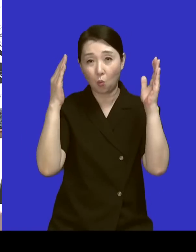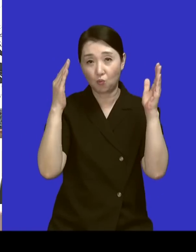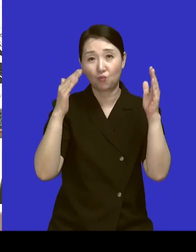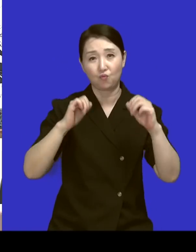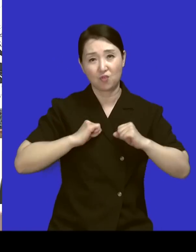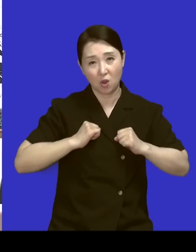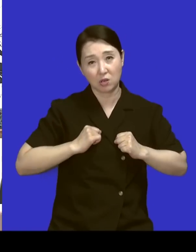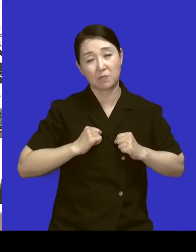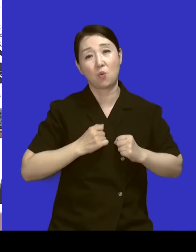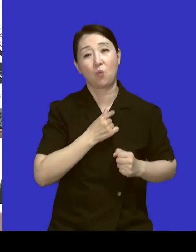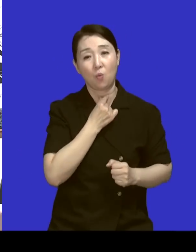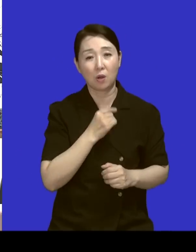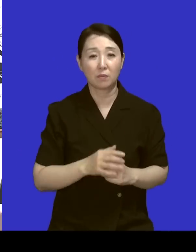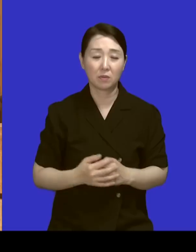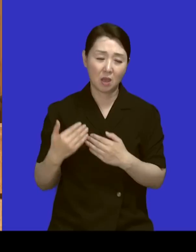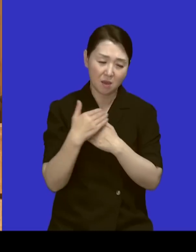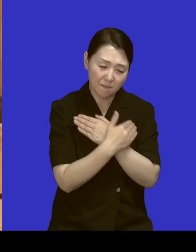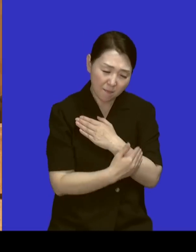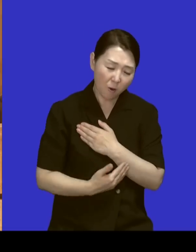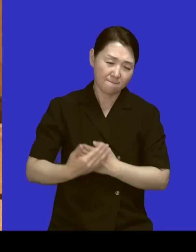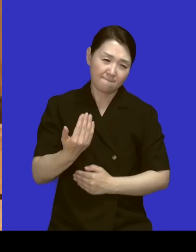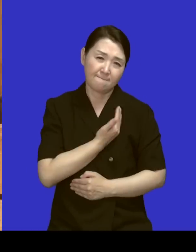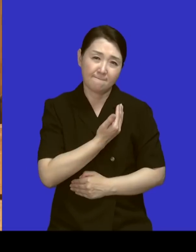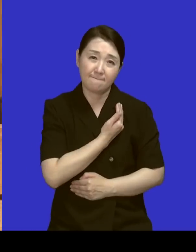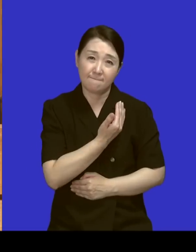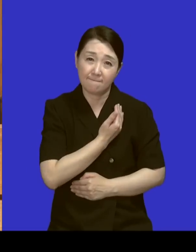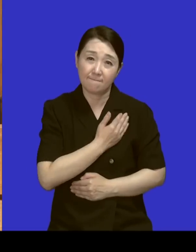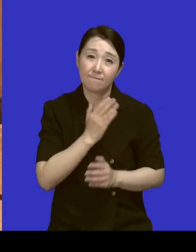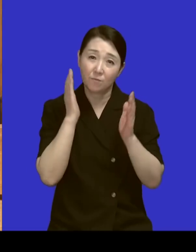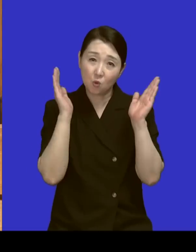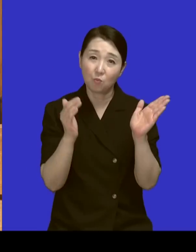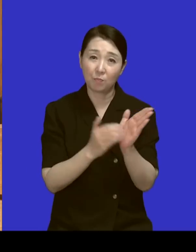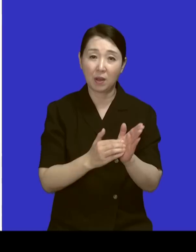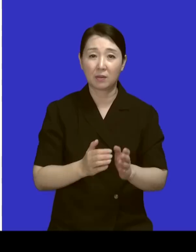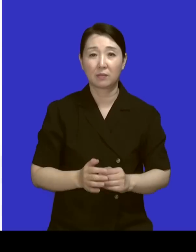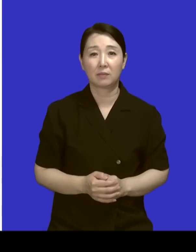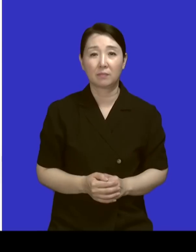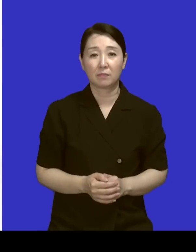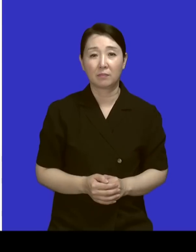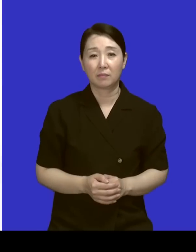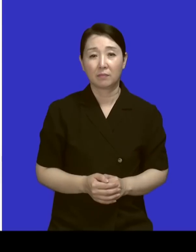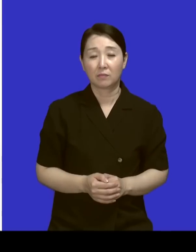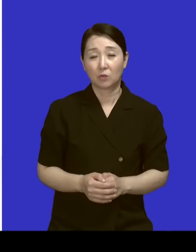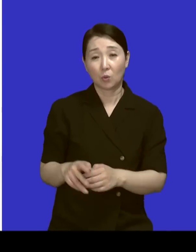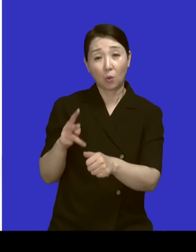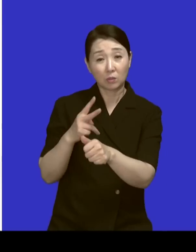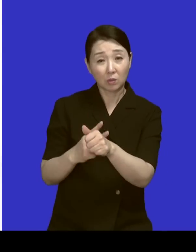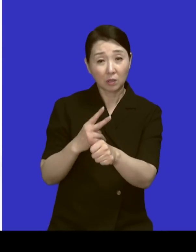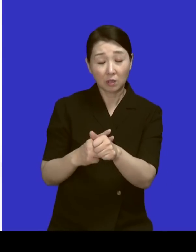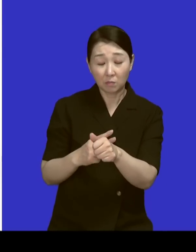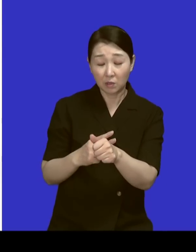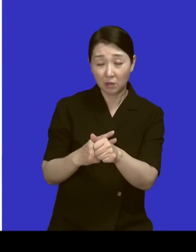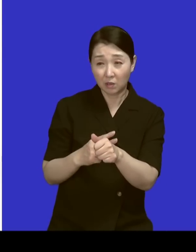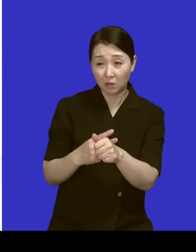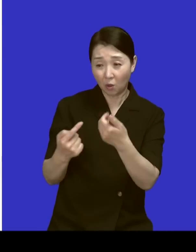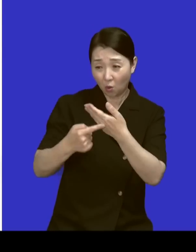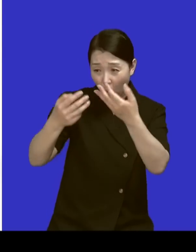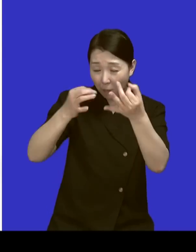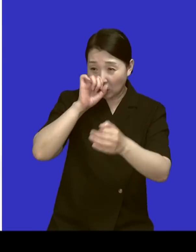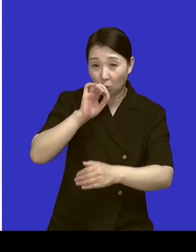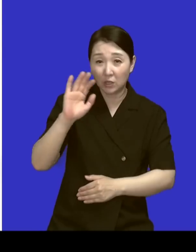아. 그렇게 막 몸을 혹사시켜가면서 공부를 했었고 예. 한 번은 선생님이 미관상 좋지 않으니까